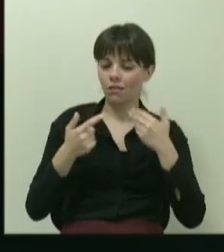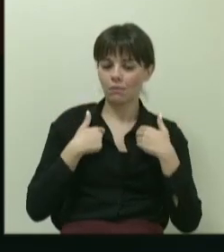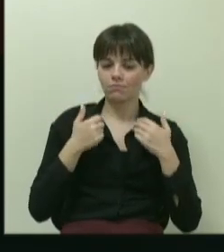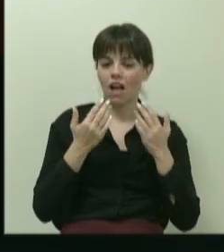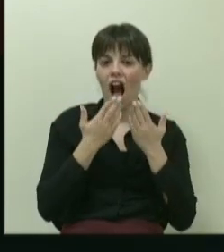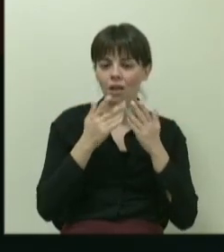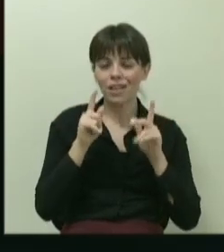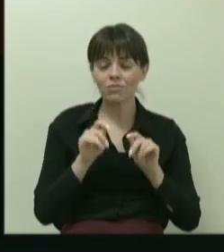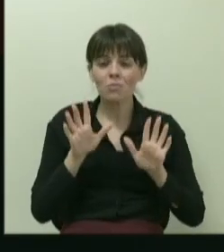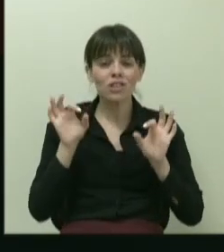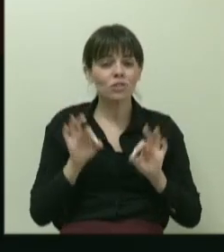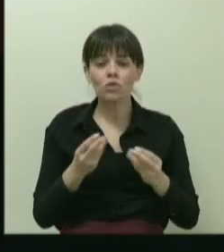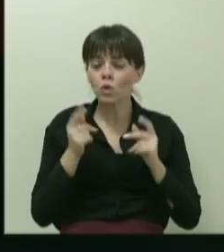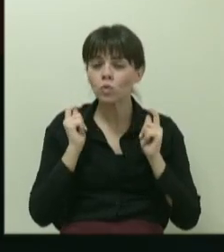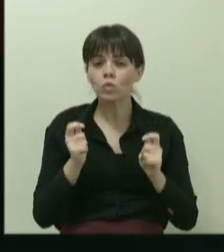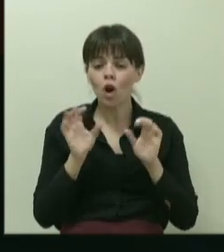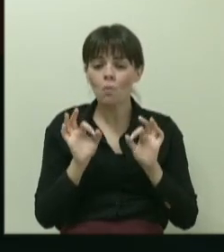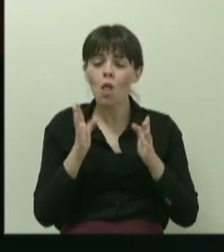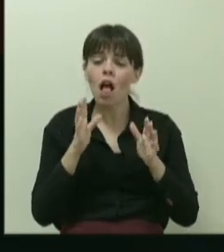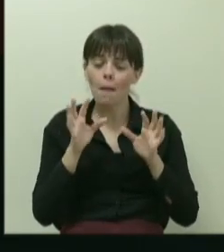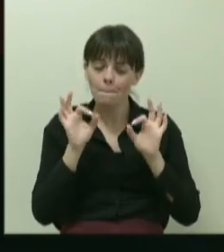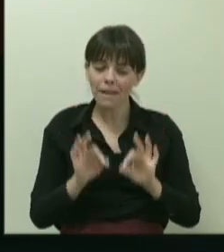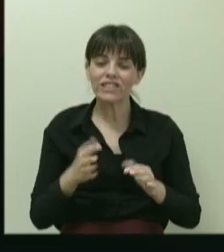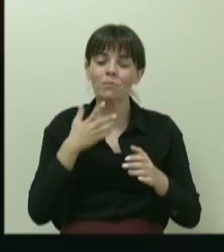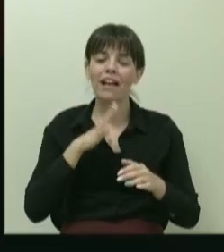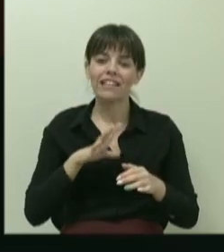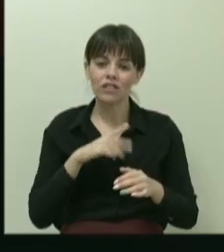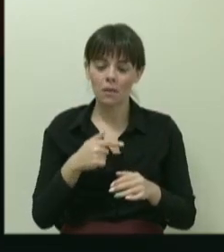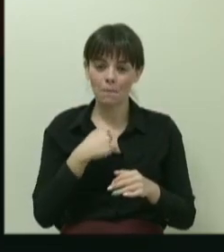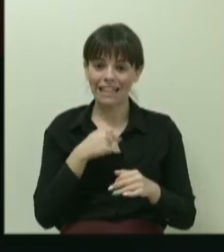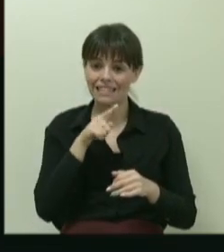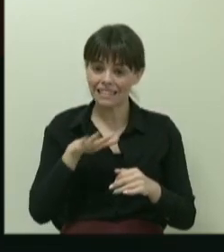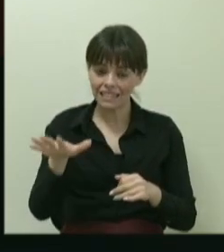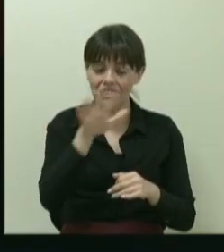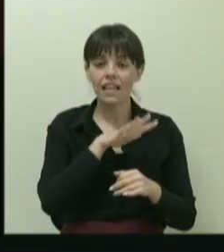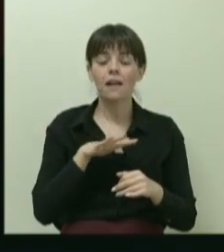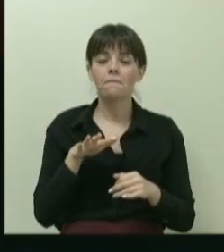çok zor. Böyle başlamak istiyorum. Ben size